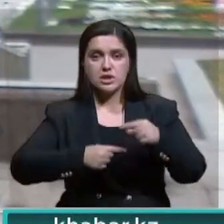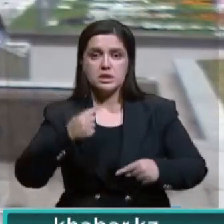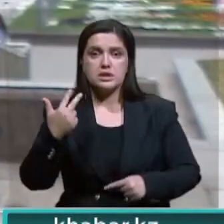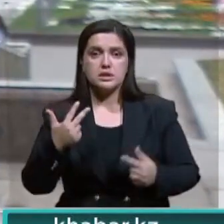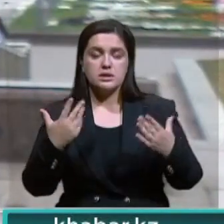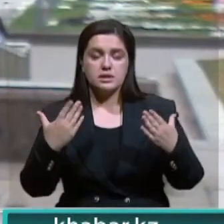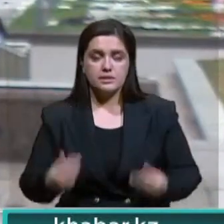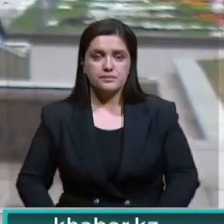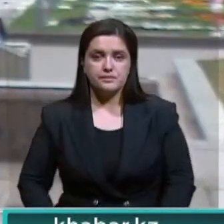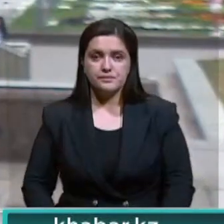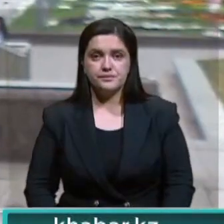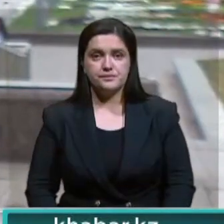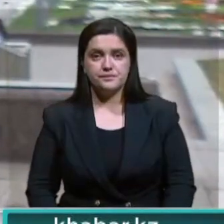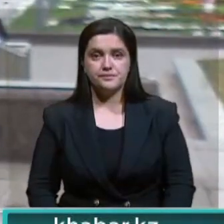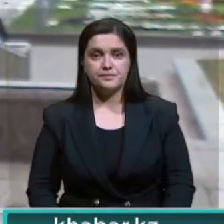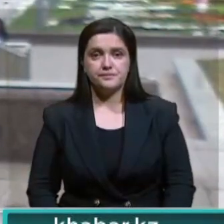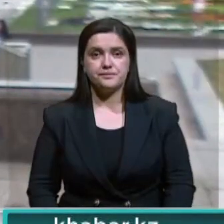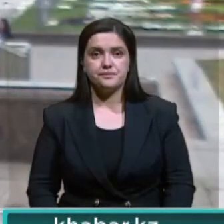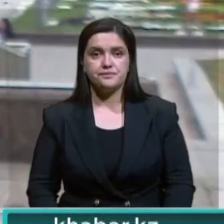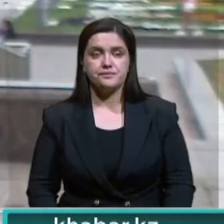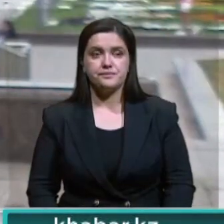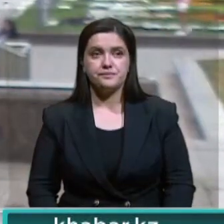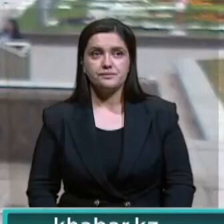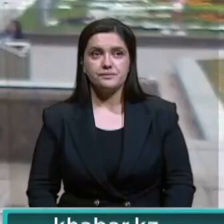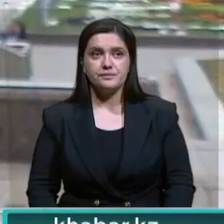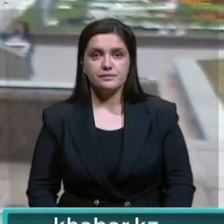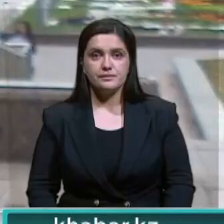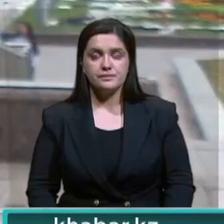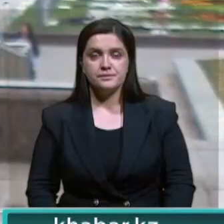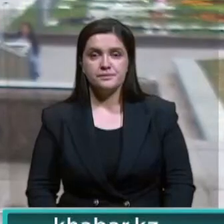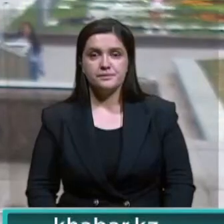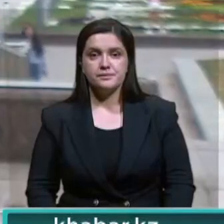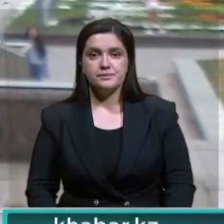Тимур Казагулов, Бекбулат Базаров при поддержке телерадиокомплекса «Президента». Итоги дня.